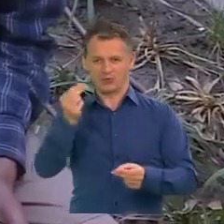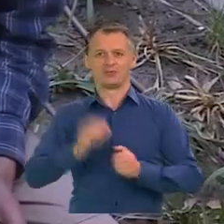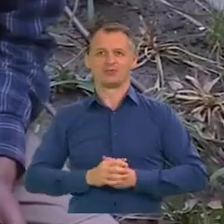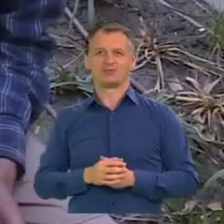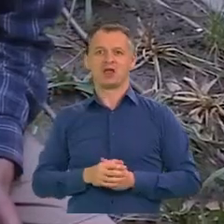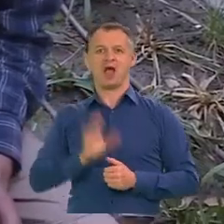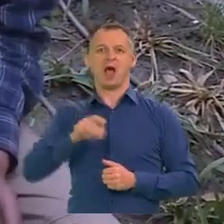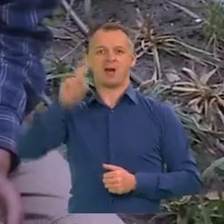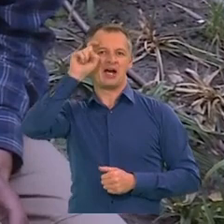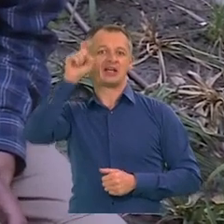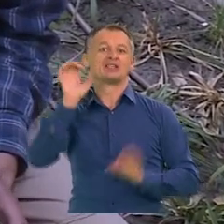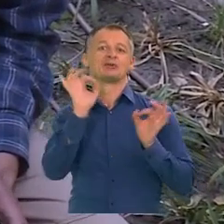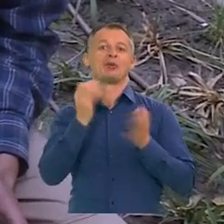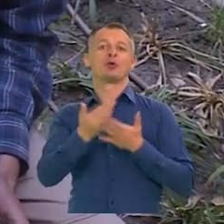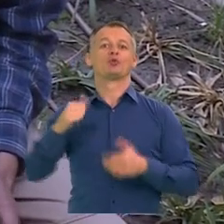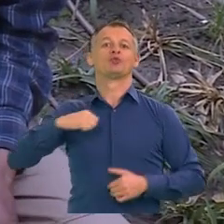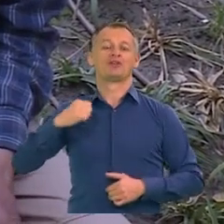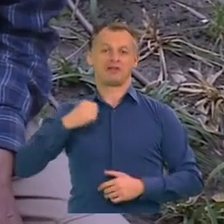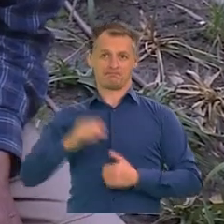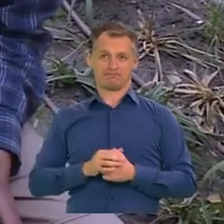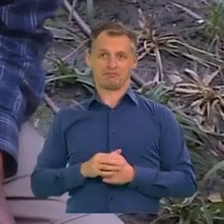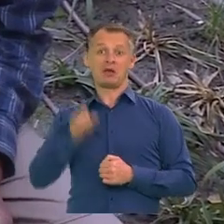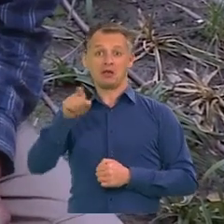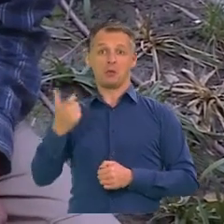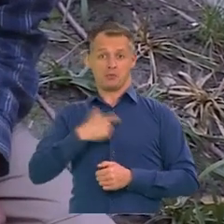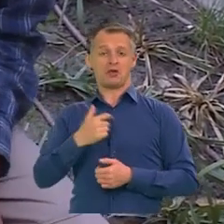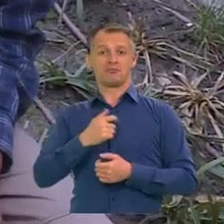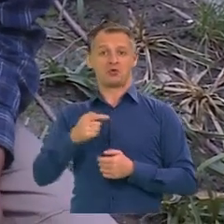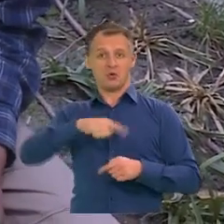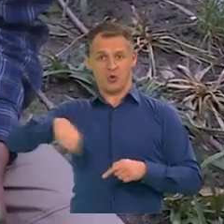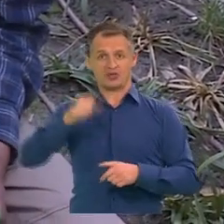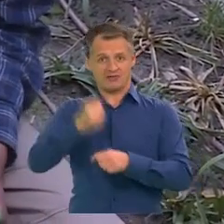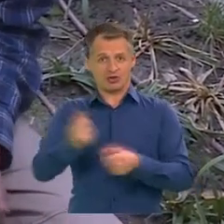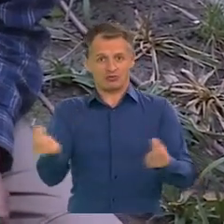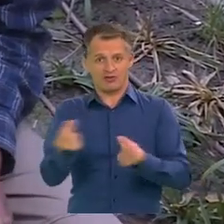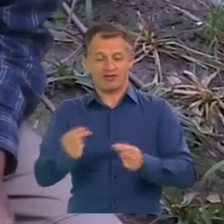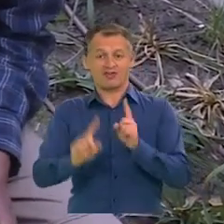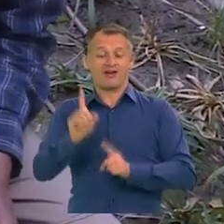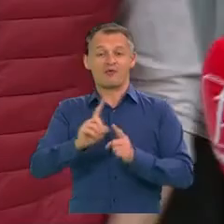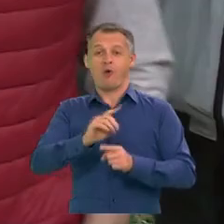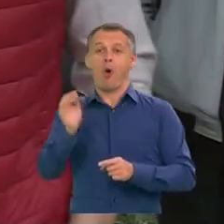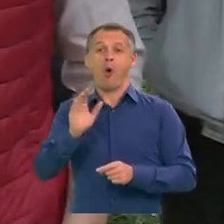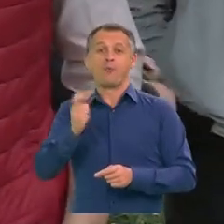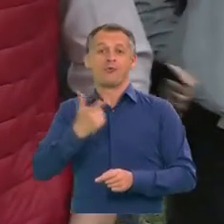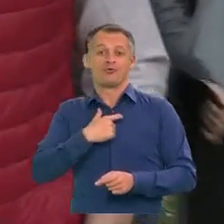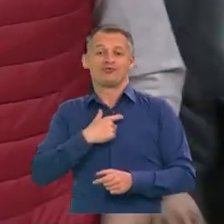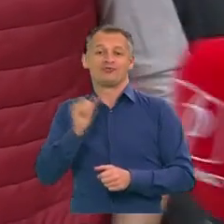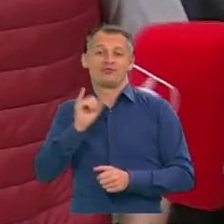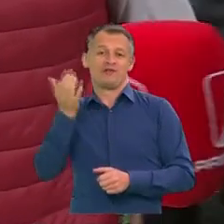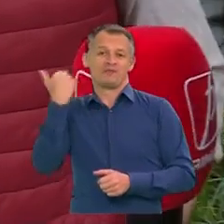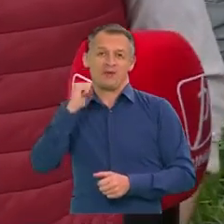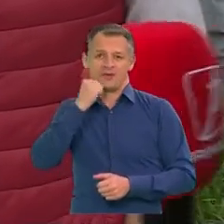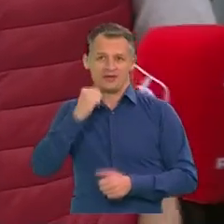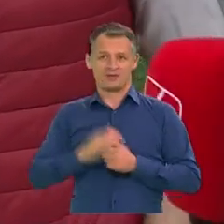Am încredere în tineri și că vom putea noi, măcar dacă n-au putut cei mai bătrâni. Aveți încredere